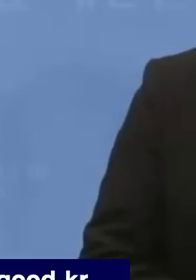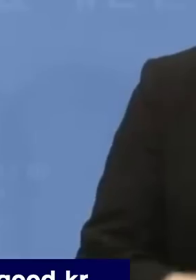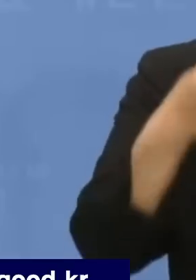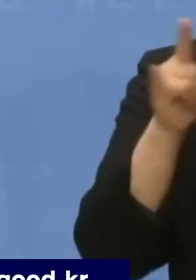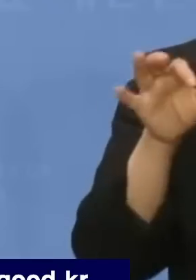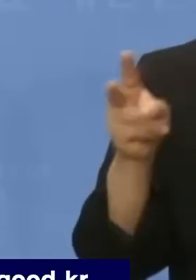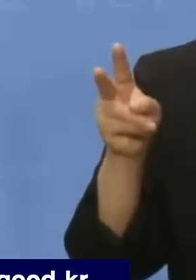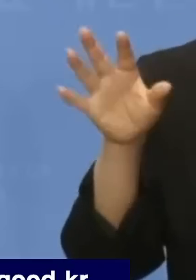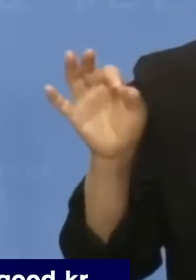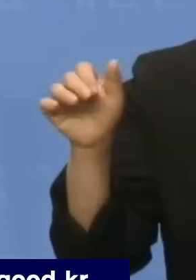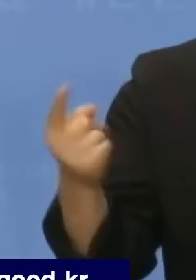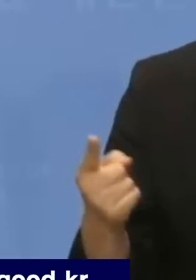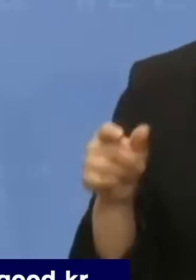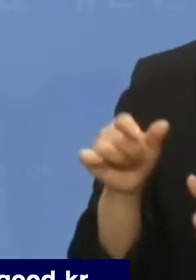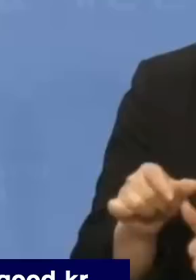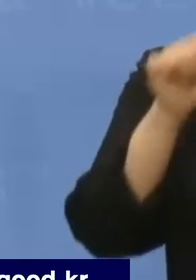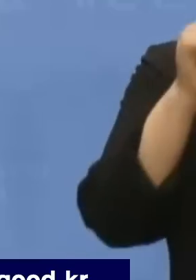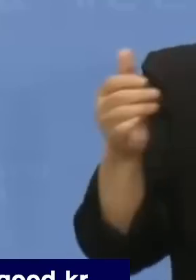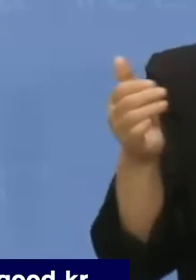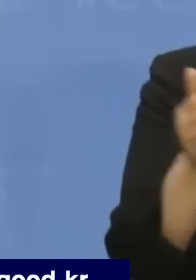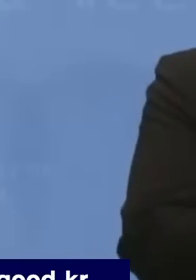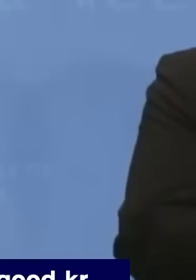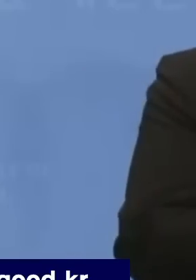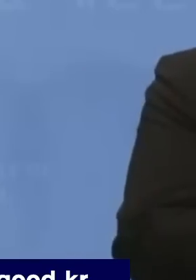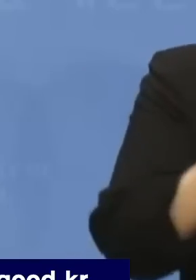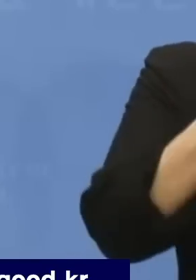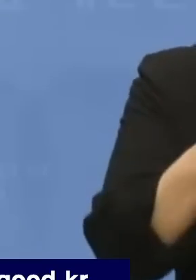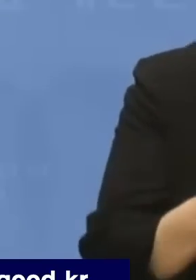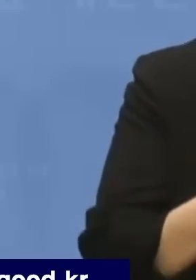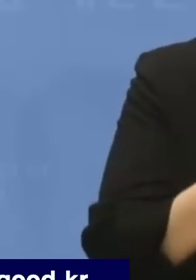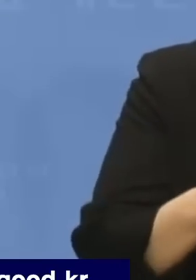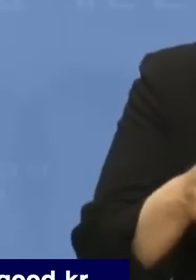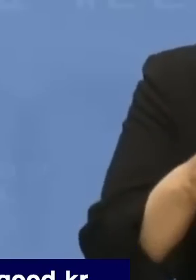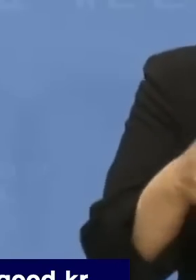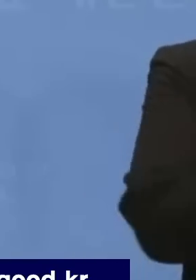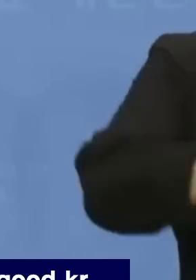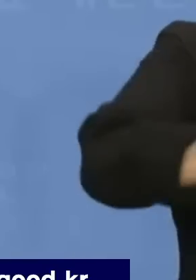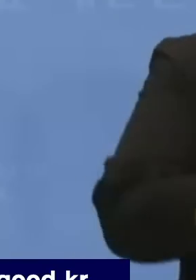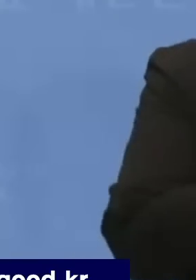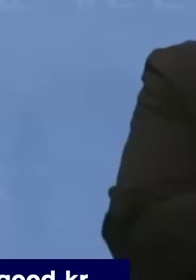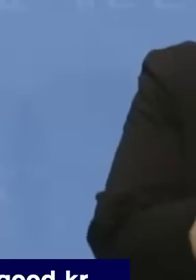태영호 살리기로 끝난 국힘 윤리위 징계, 수사 의뢰해야 한다.